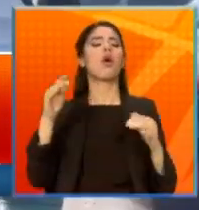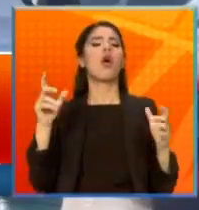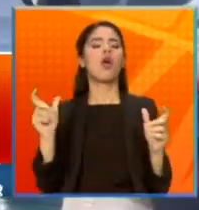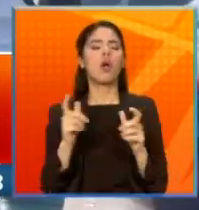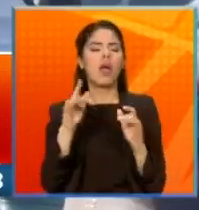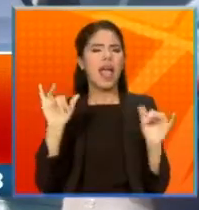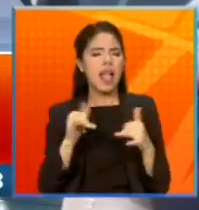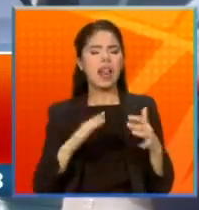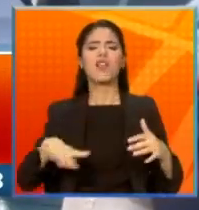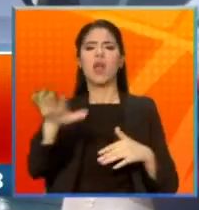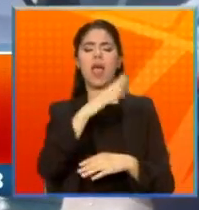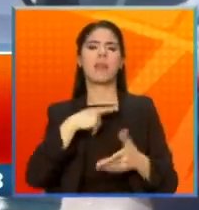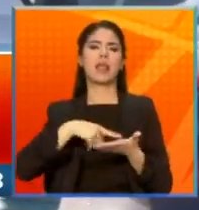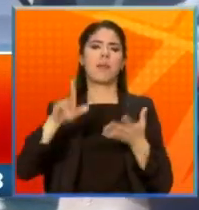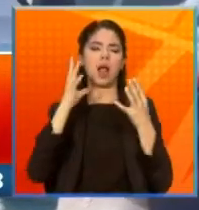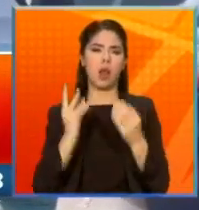edildi.